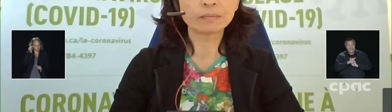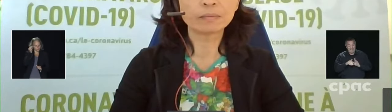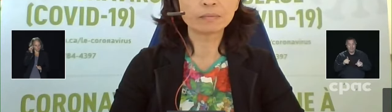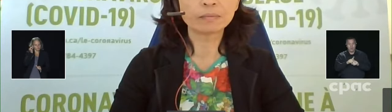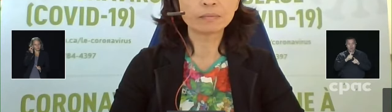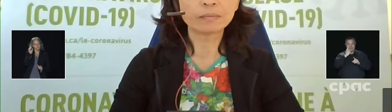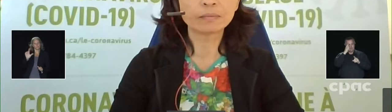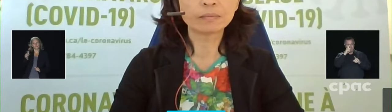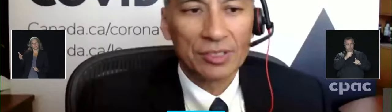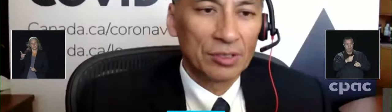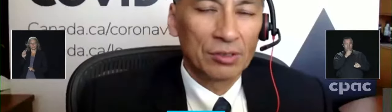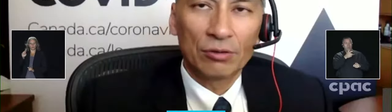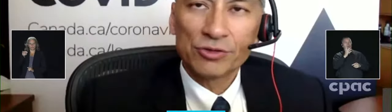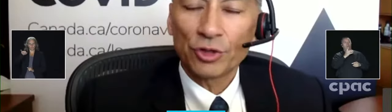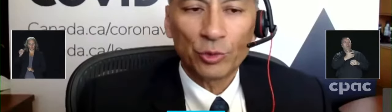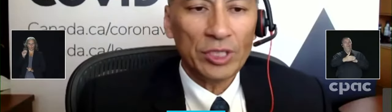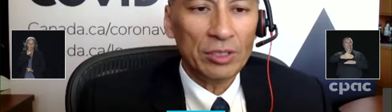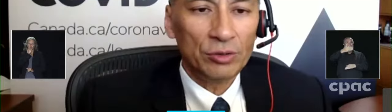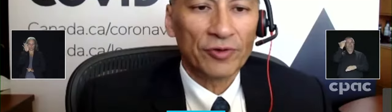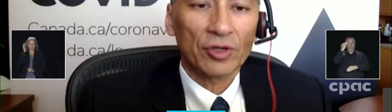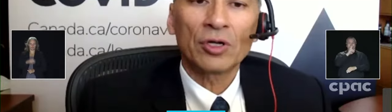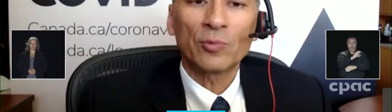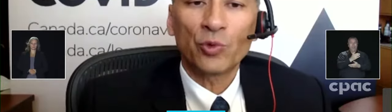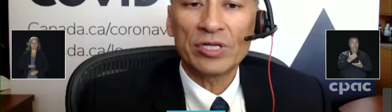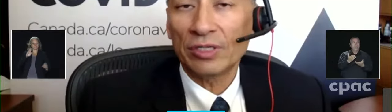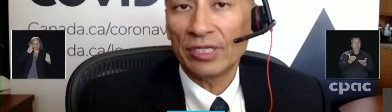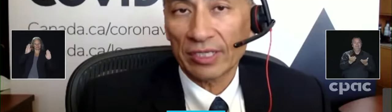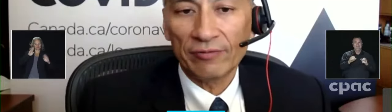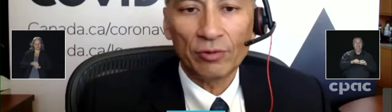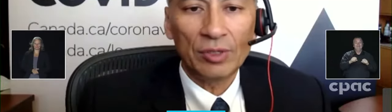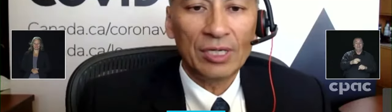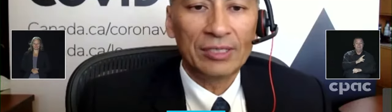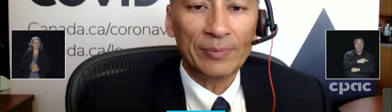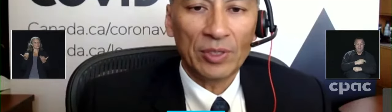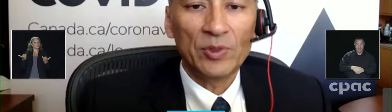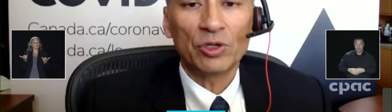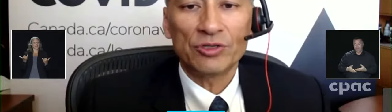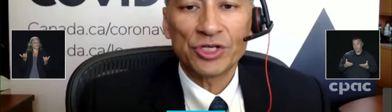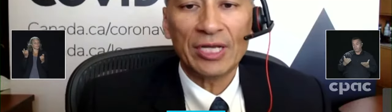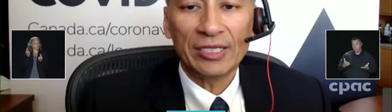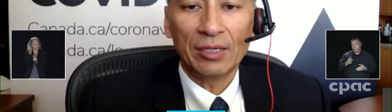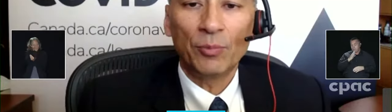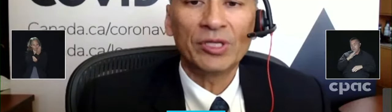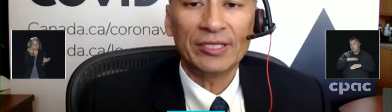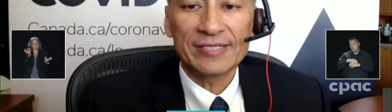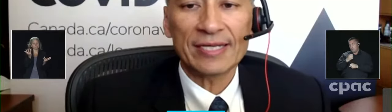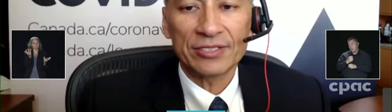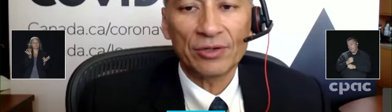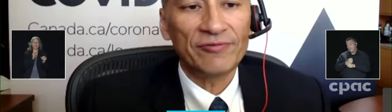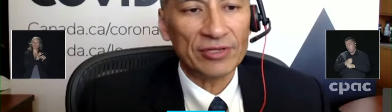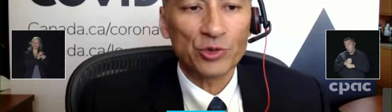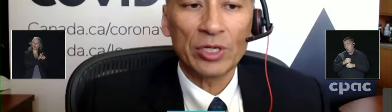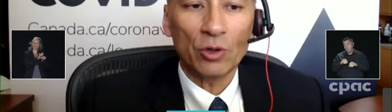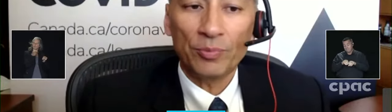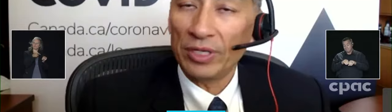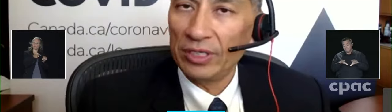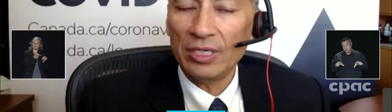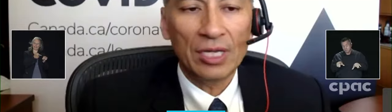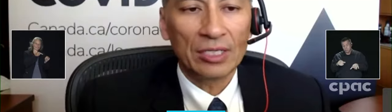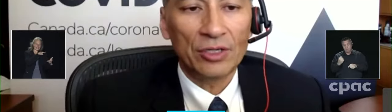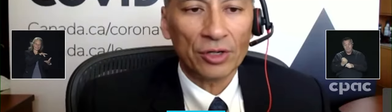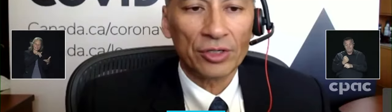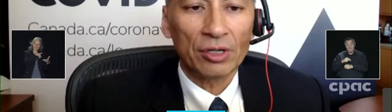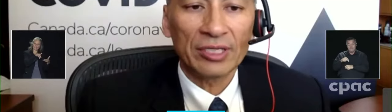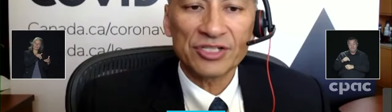Bonjour à toutes et à tous. Aujourd'hui, nous ferons le point sur les travaux d'épidémiologie et de modélisation effectués au